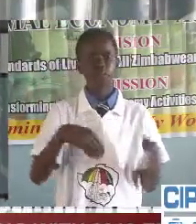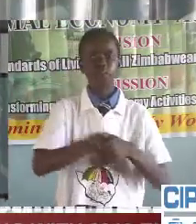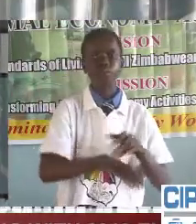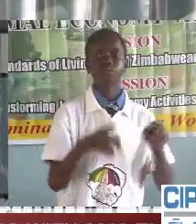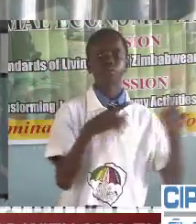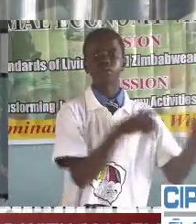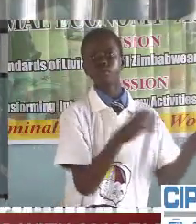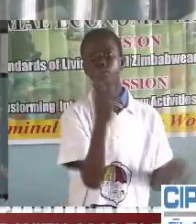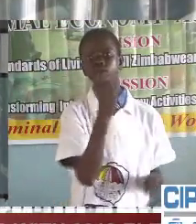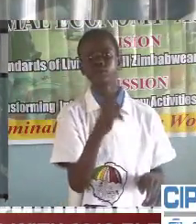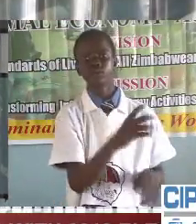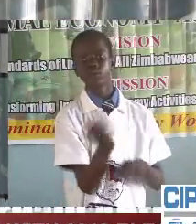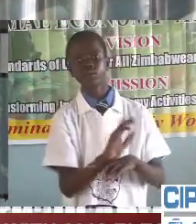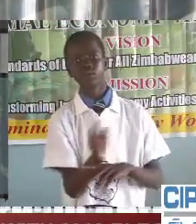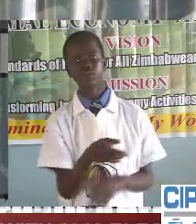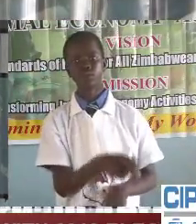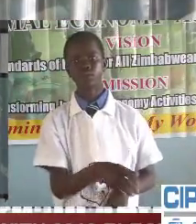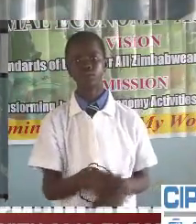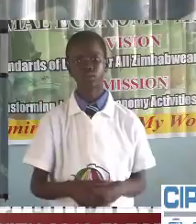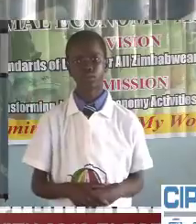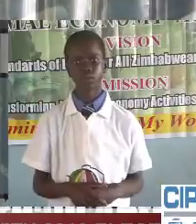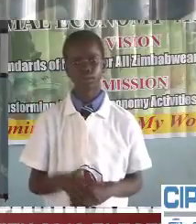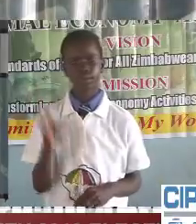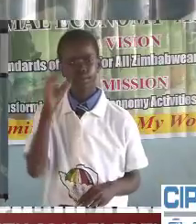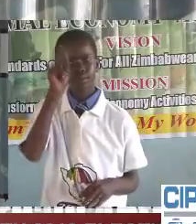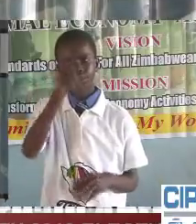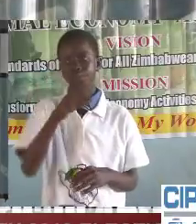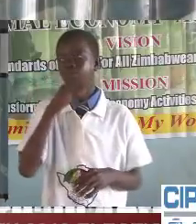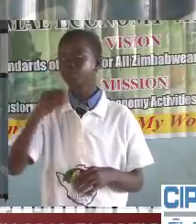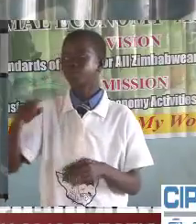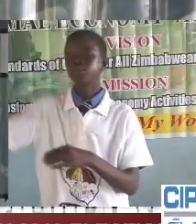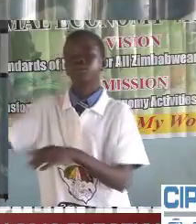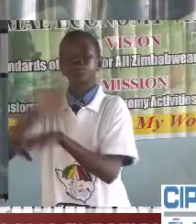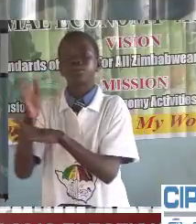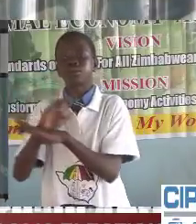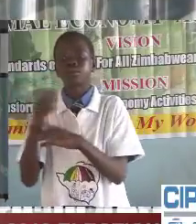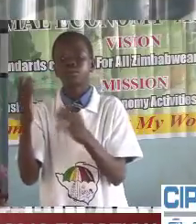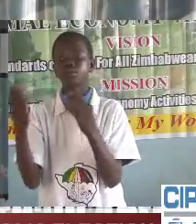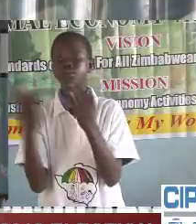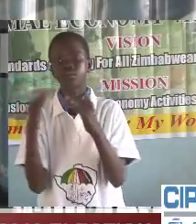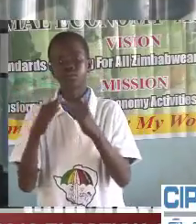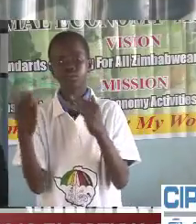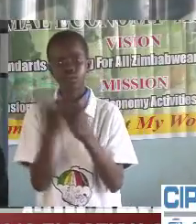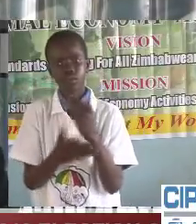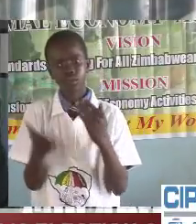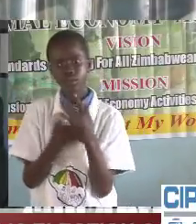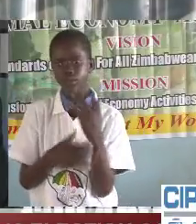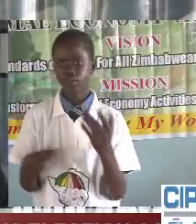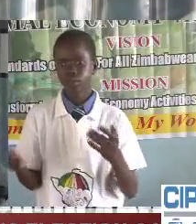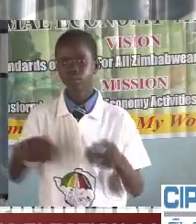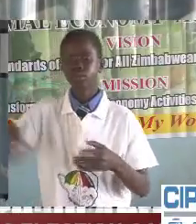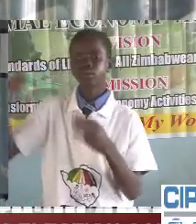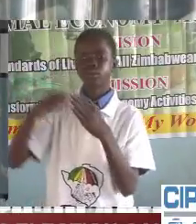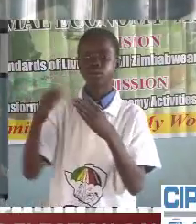Saka tichapa mukana kumavhenda kuti vaidentifya nzvimbo dzinogona kuti vavakirwe misika